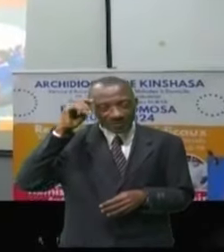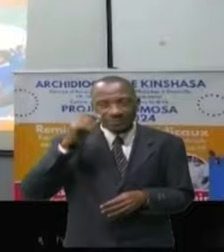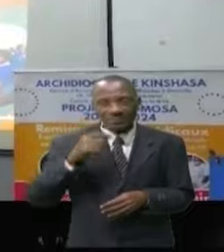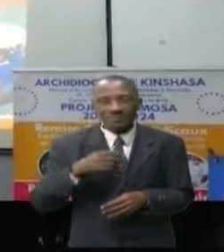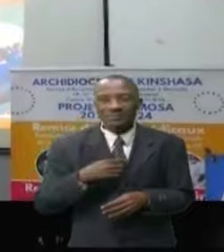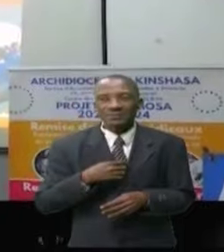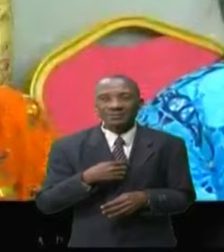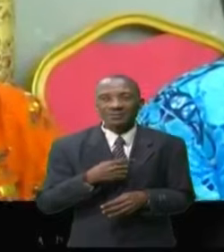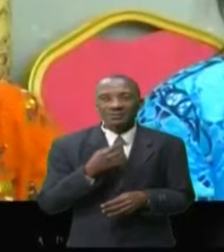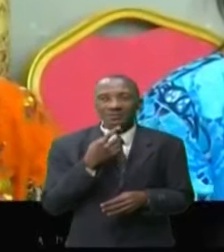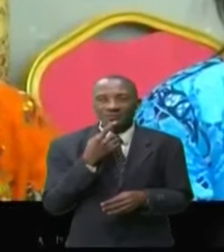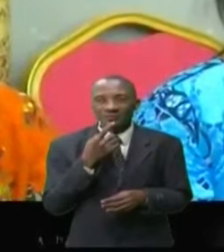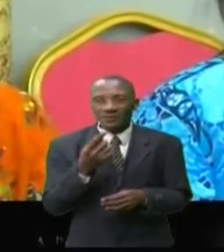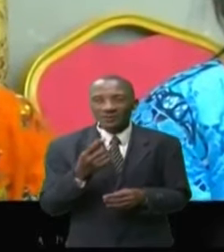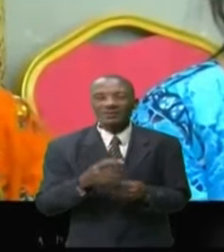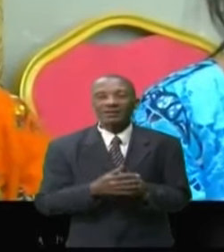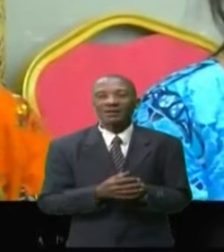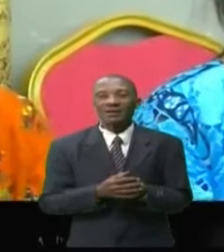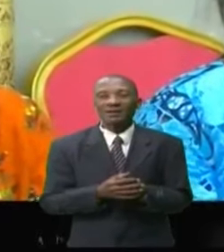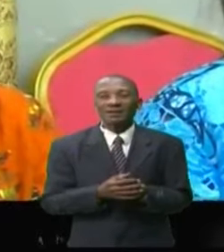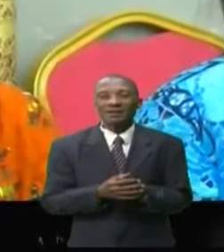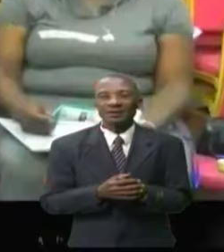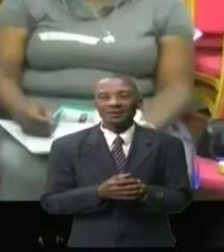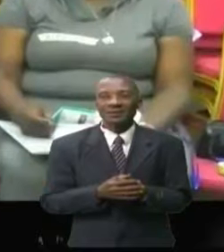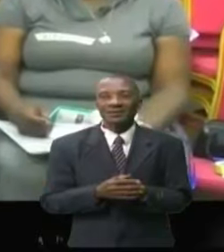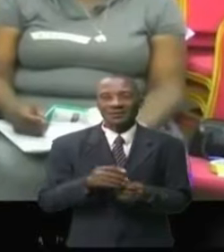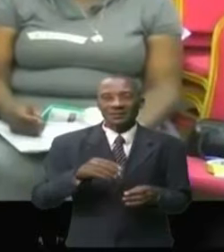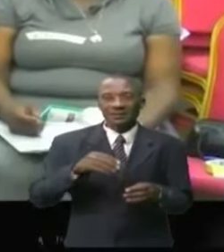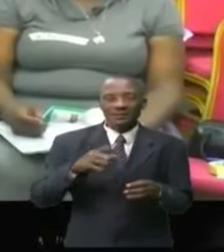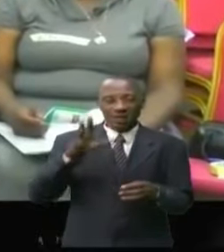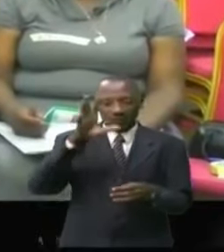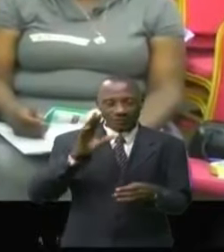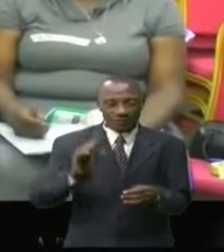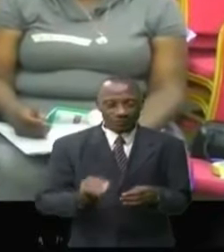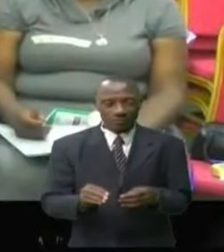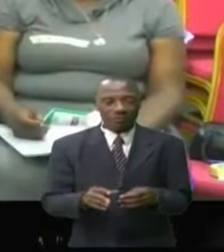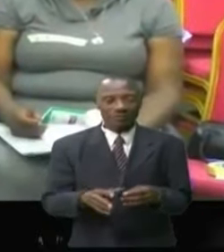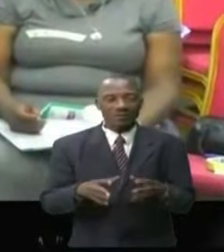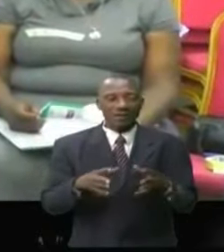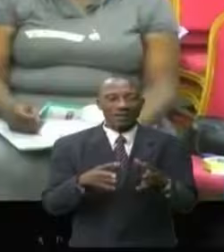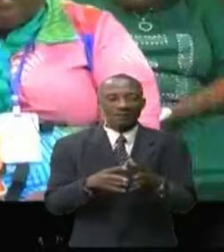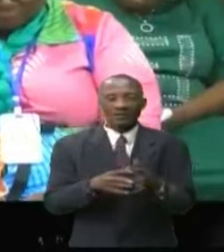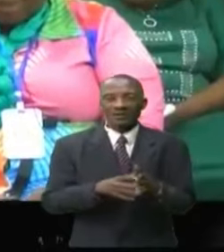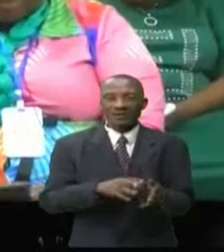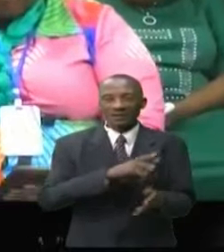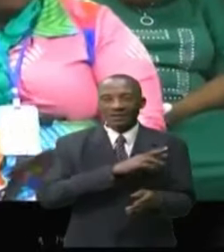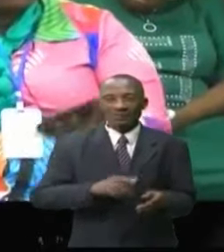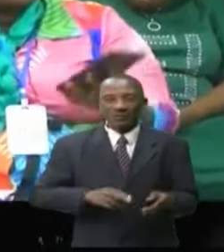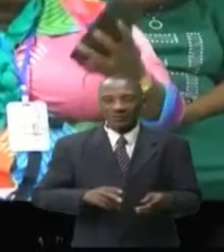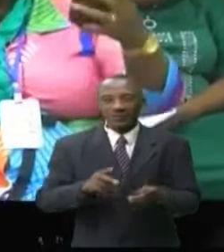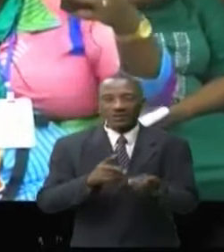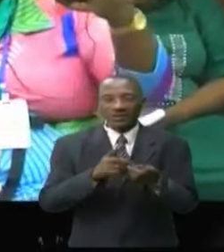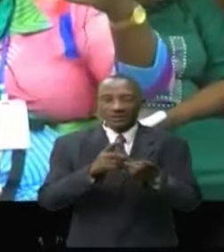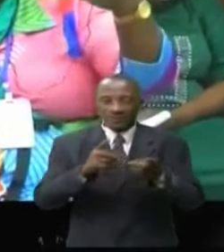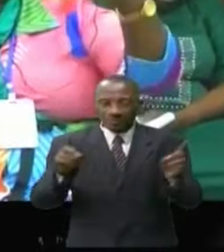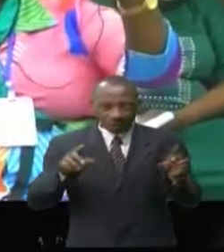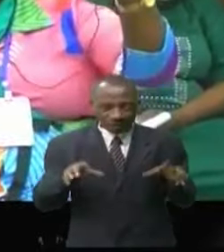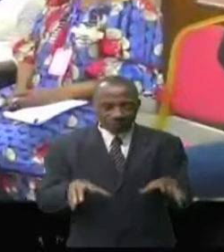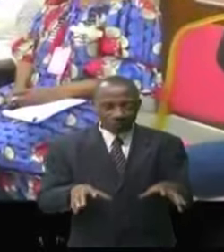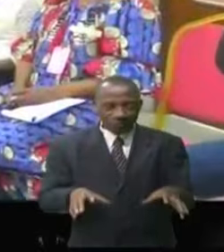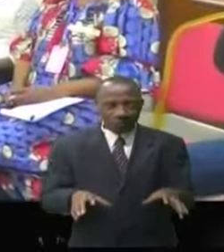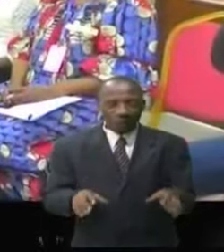courant il sera essentiellement question des violences basé sur le genre VBG par rapport aux personnes vivants avec handicap